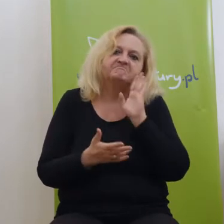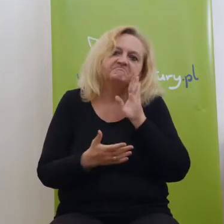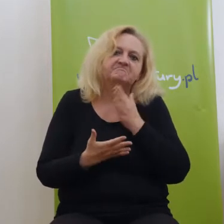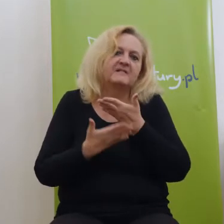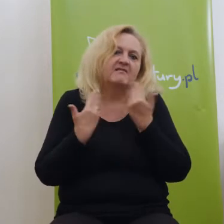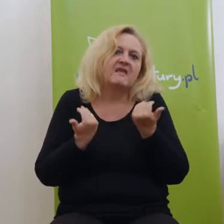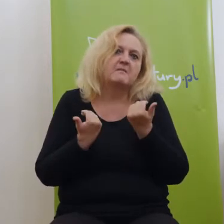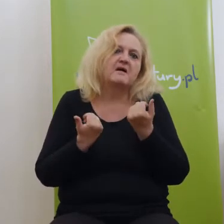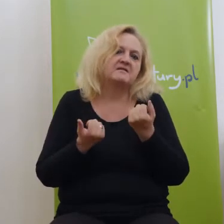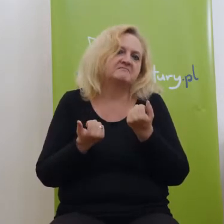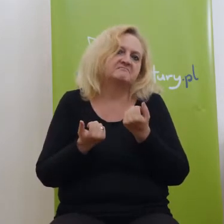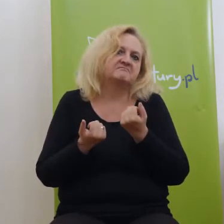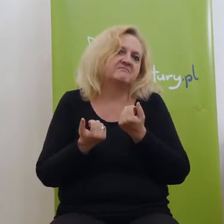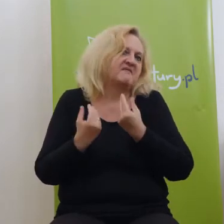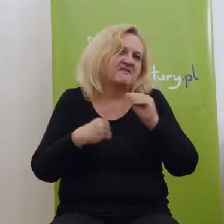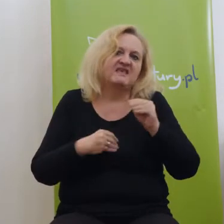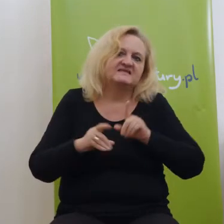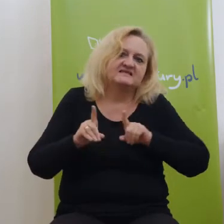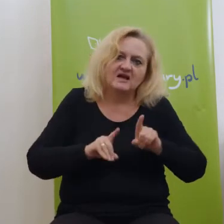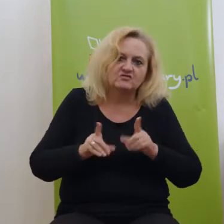nie ma aż takiego wielkiego znaczenia.